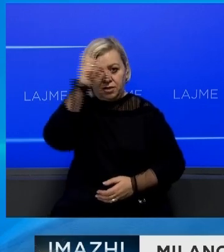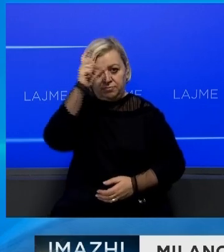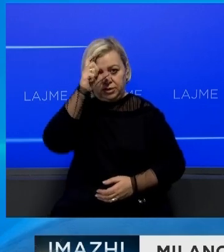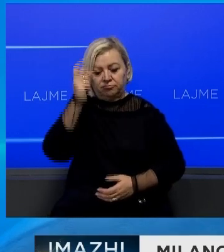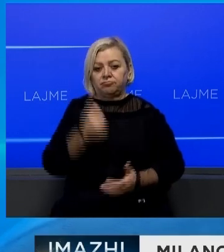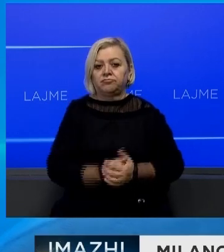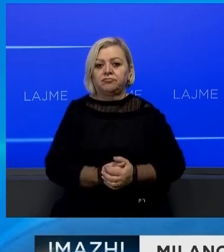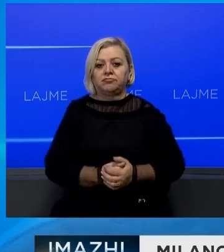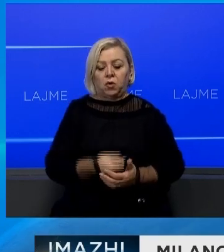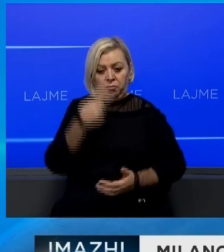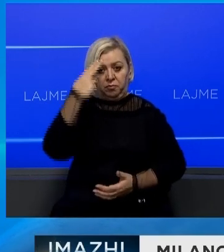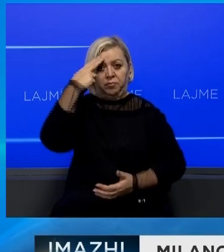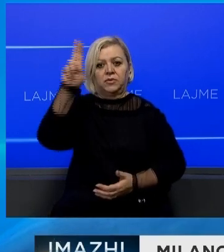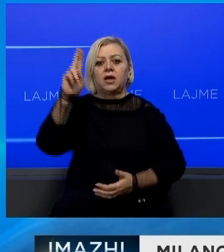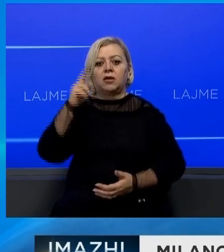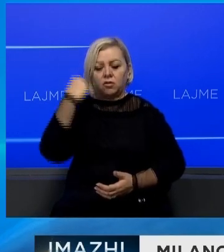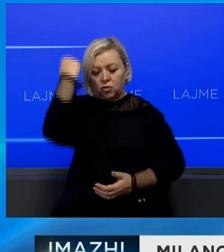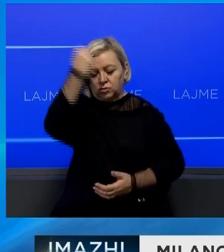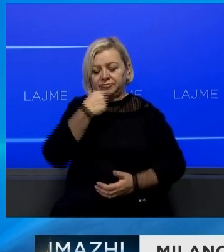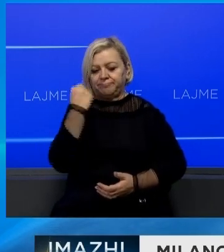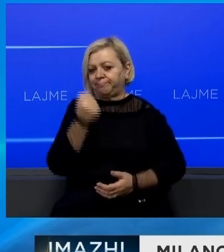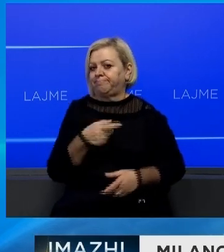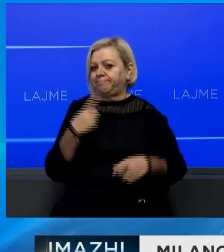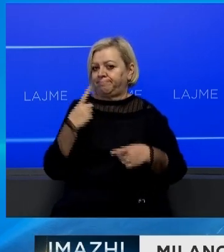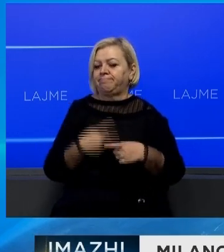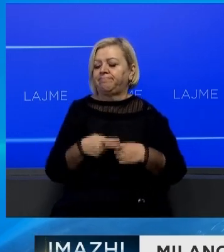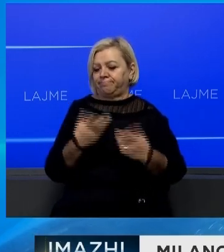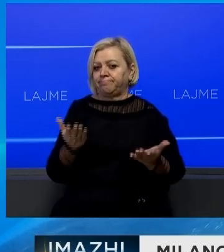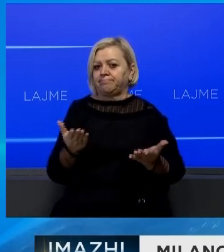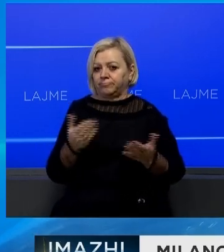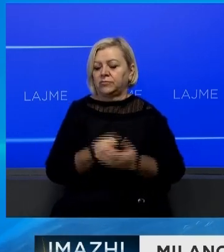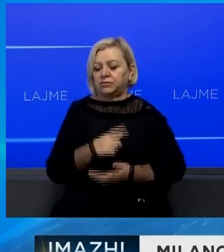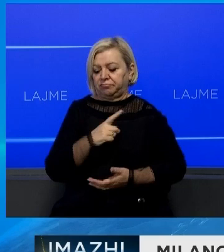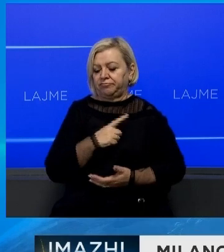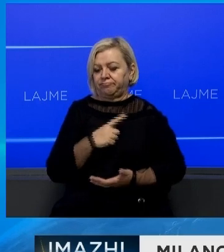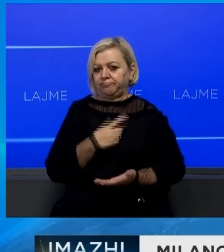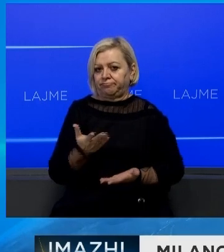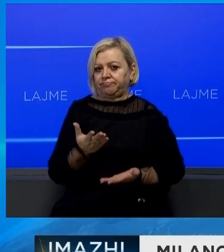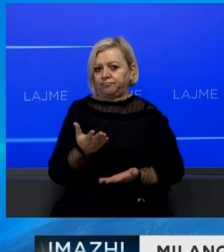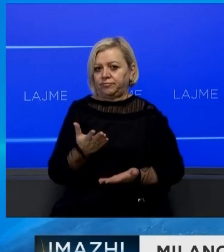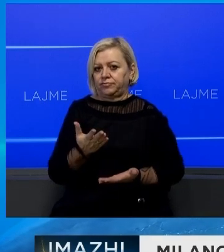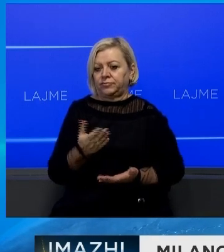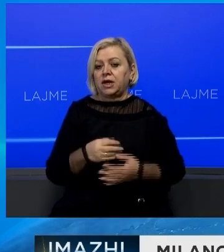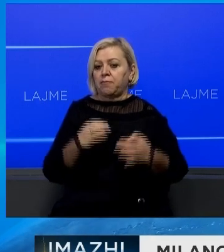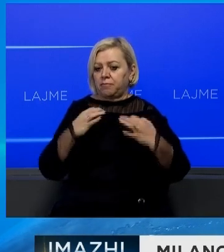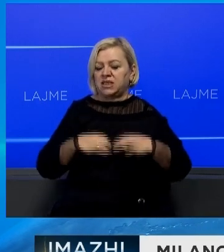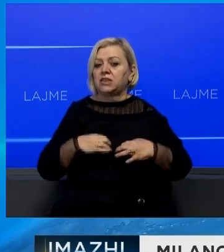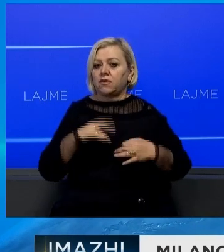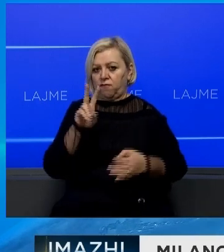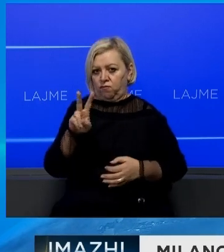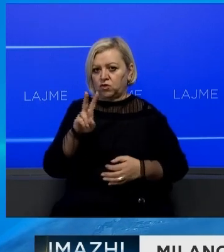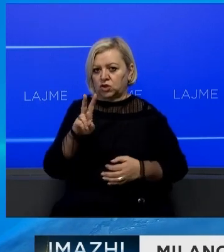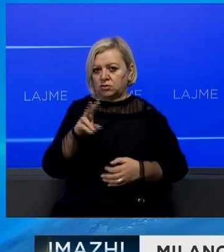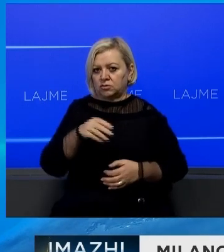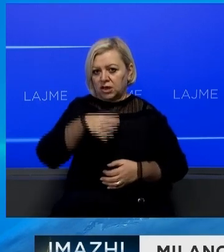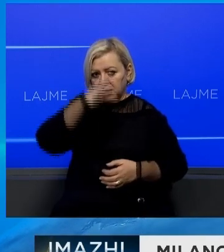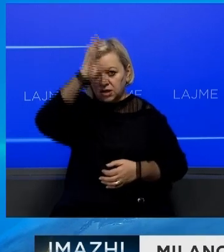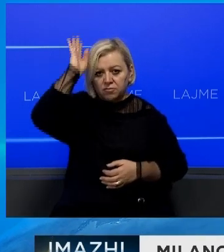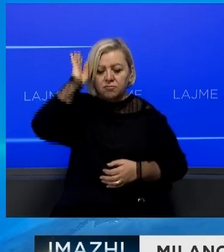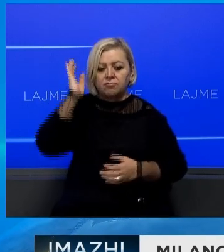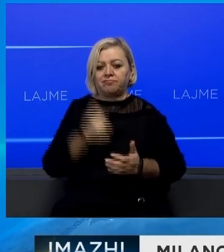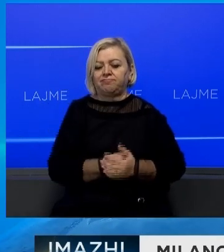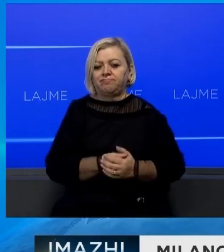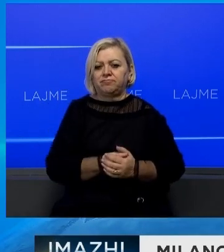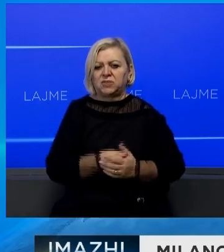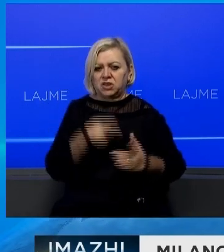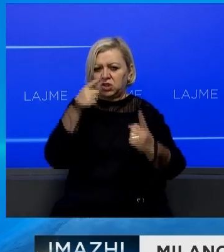nuk e njeh Kosovën, natyrisht që ne nuk mund të presim nga presidenti Vučić që ka